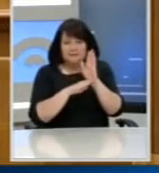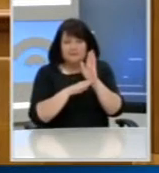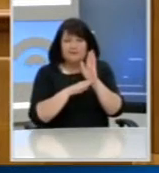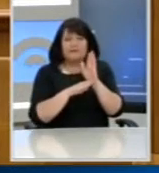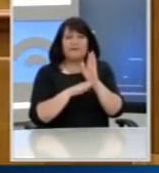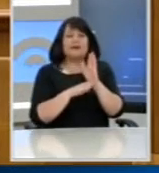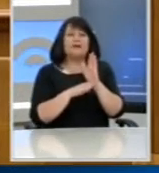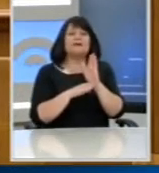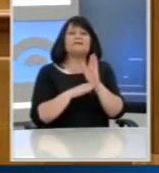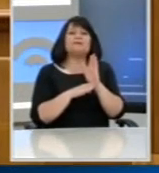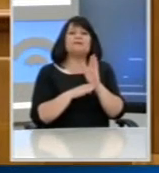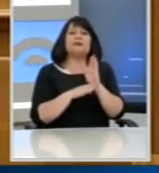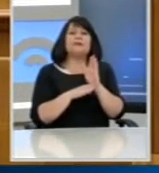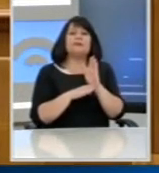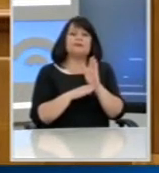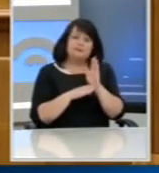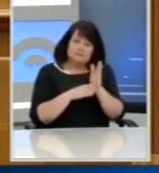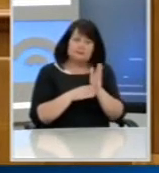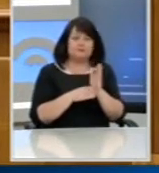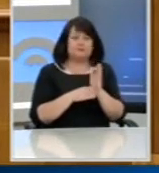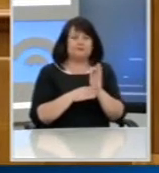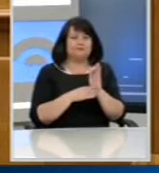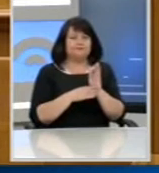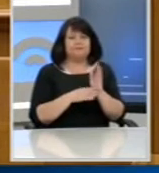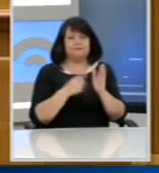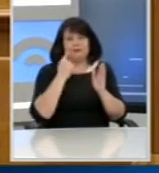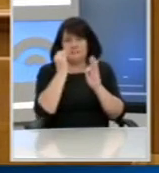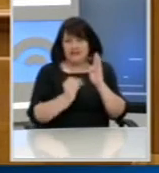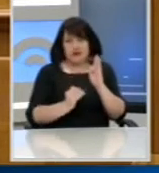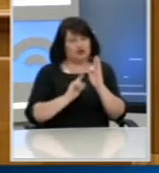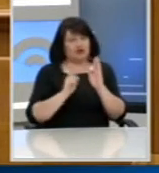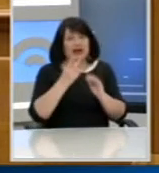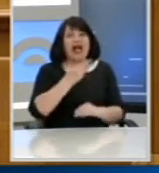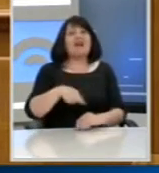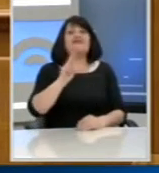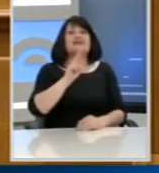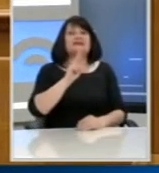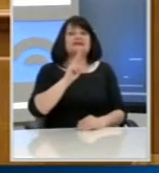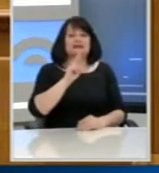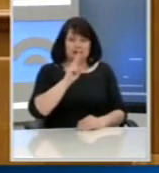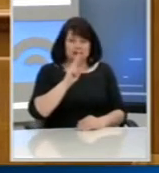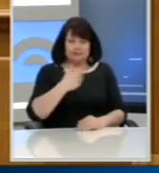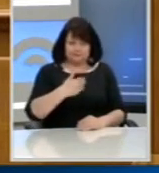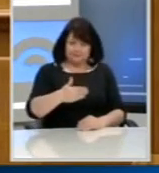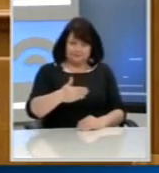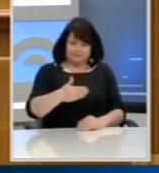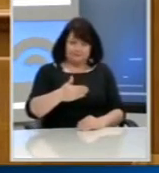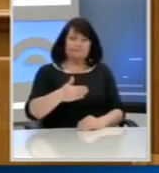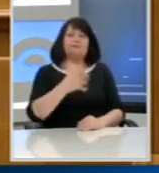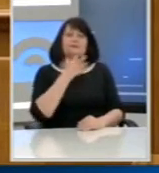ουδέτερο, καθώς όχι μόνο δεν προβλέπονται μειώσεις, αλλά οι αυξήσεις προβλέπονται κατά επέκταση και